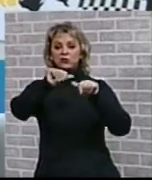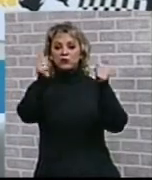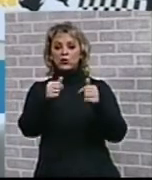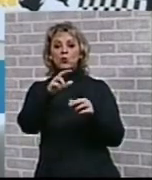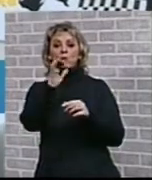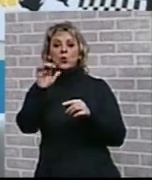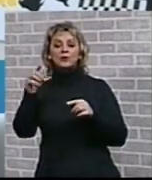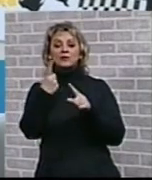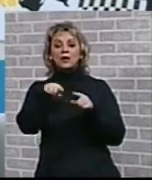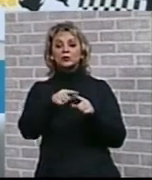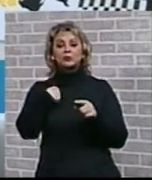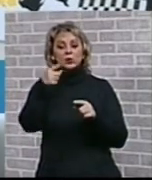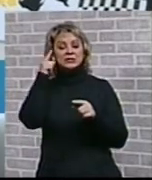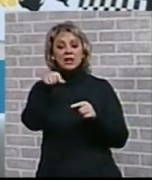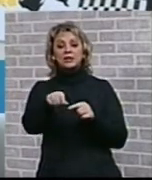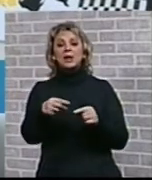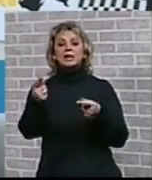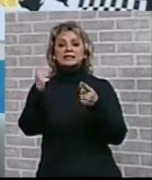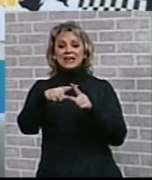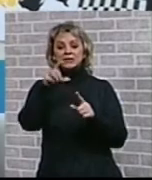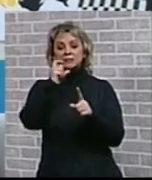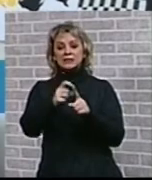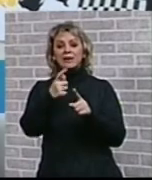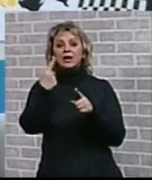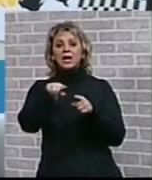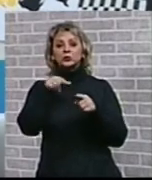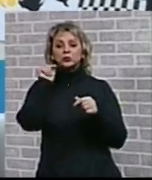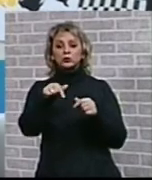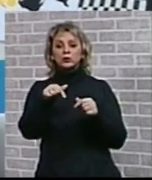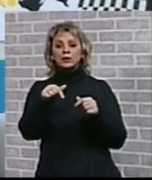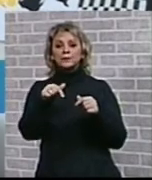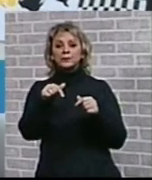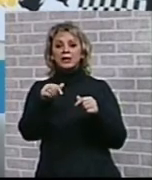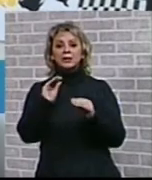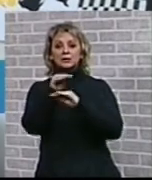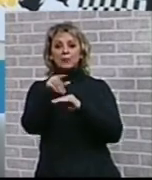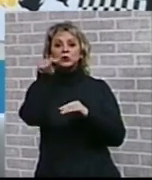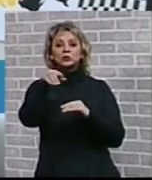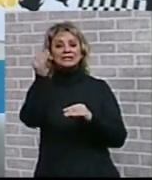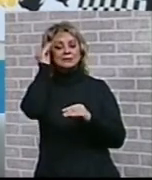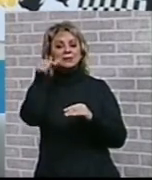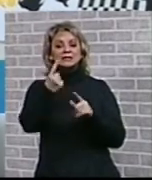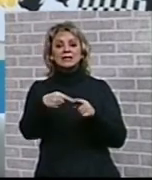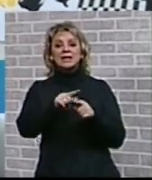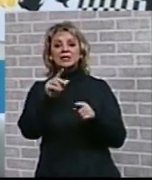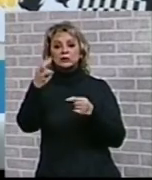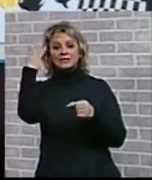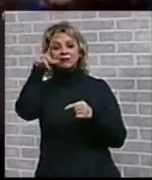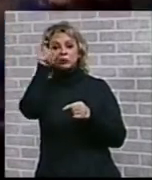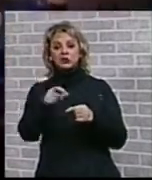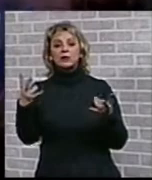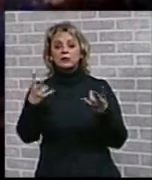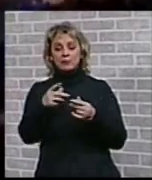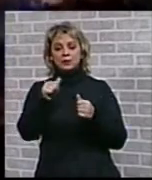букв, которые мы узнаем, которые мы складываем в слова, которые добавляют тот самый смысл, который современному